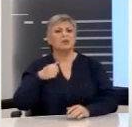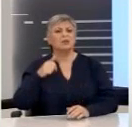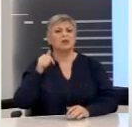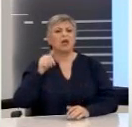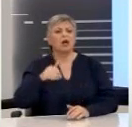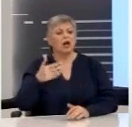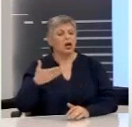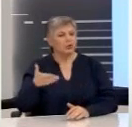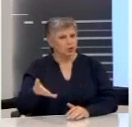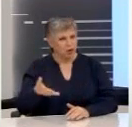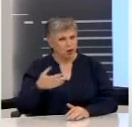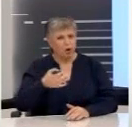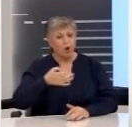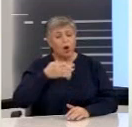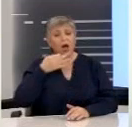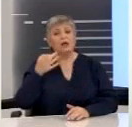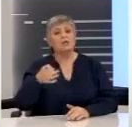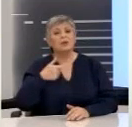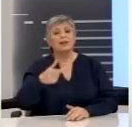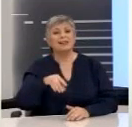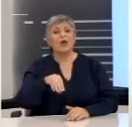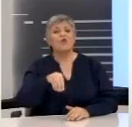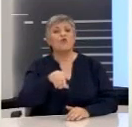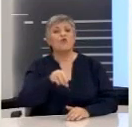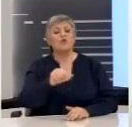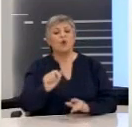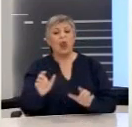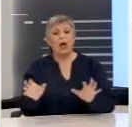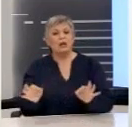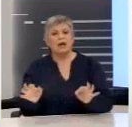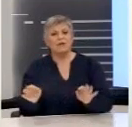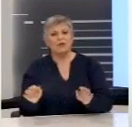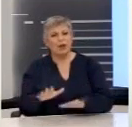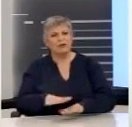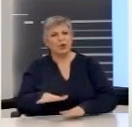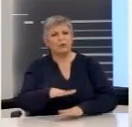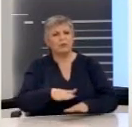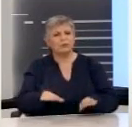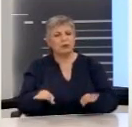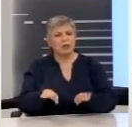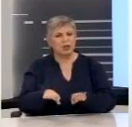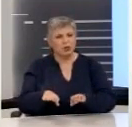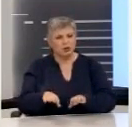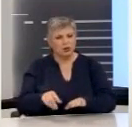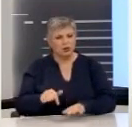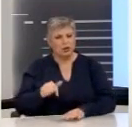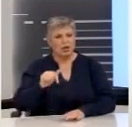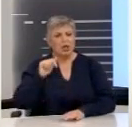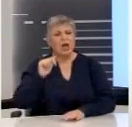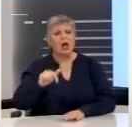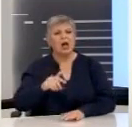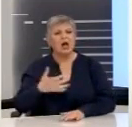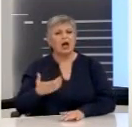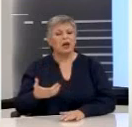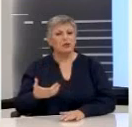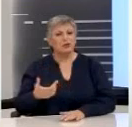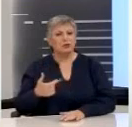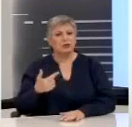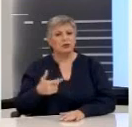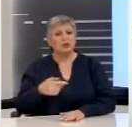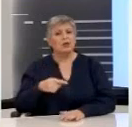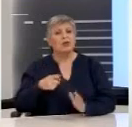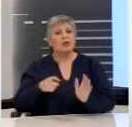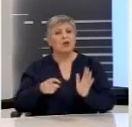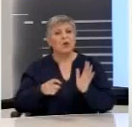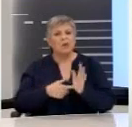στη Βούλα και στο Καβούρι. Και άκουσα, βγήκαν εκεί, πάνε 5 εκατομμύρια Αθηναίοι, πρέπει